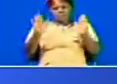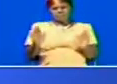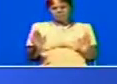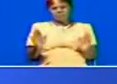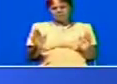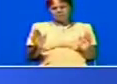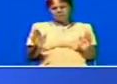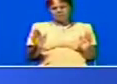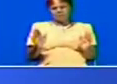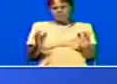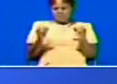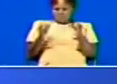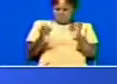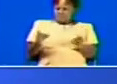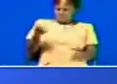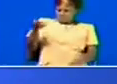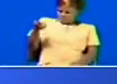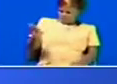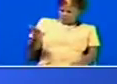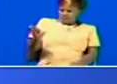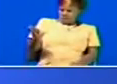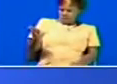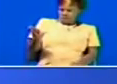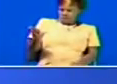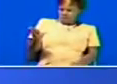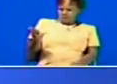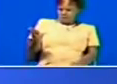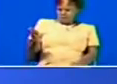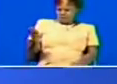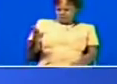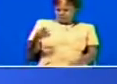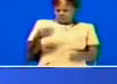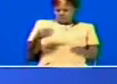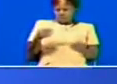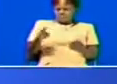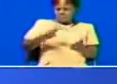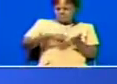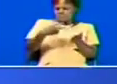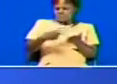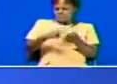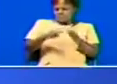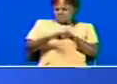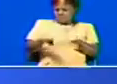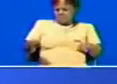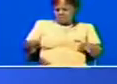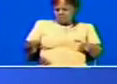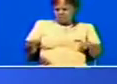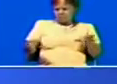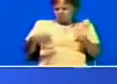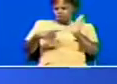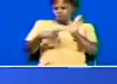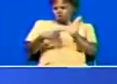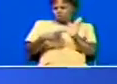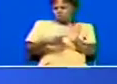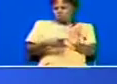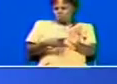Kwa sababu kama ulimpiga, alipigwa risasi kwa mfano na akalala kifudifudi ama amepinduka upande mwingine, inaashiria